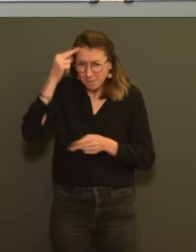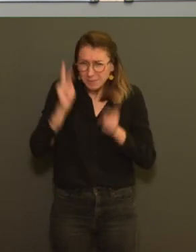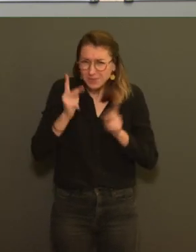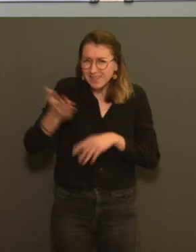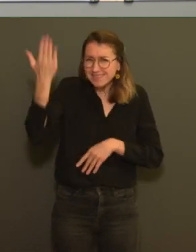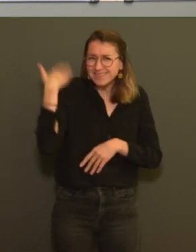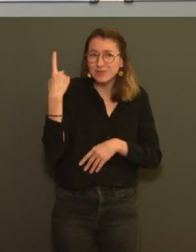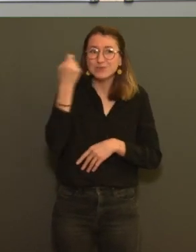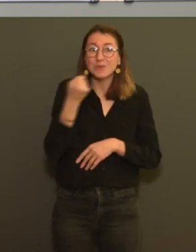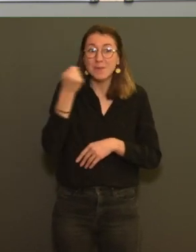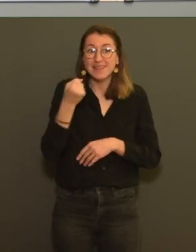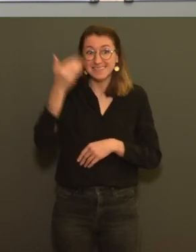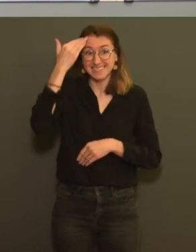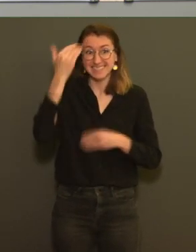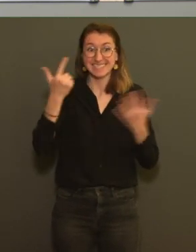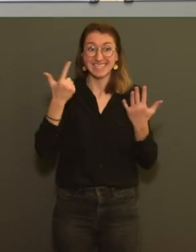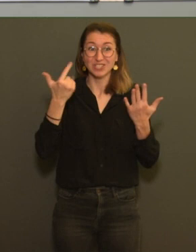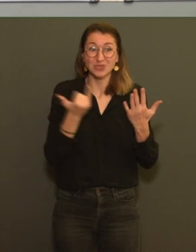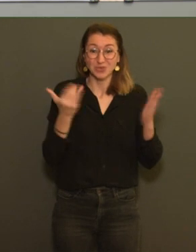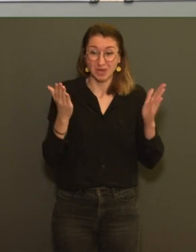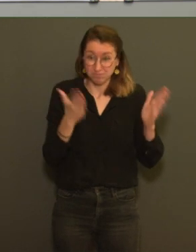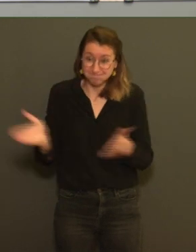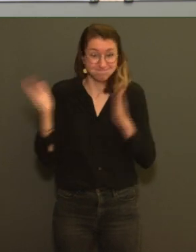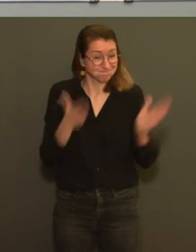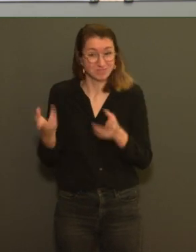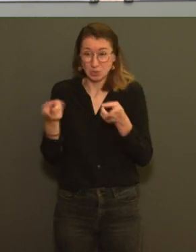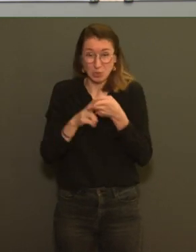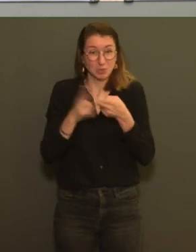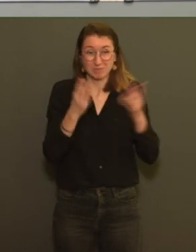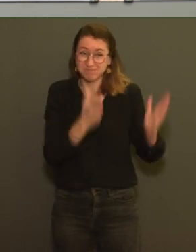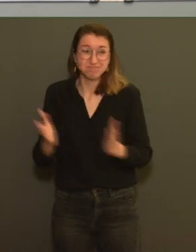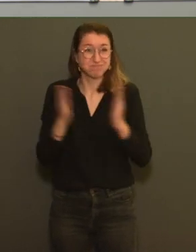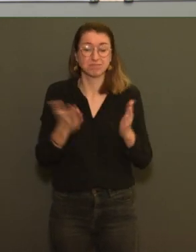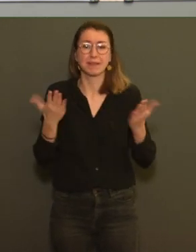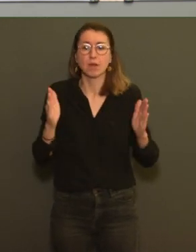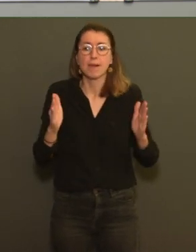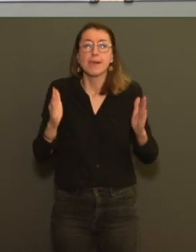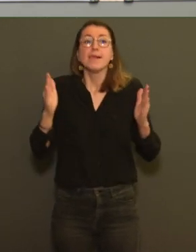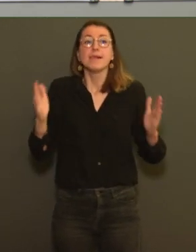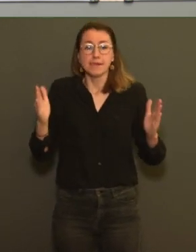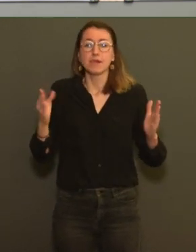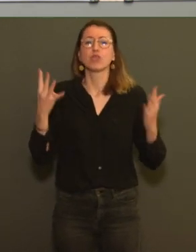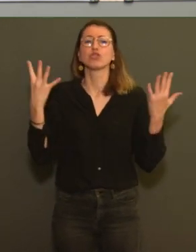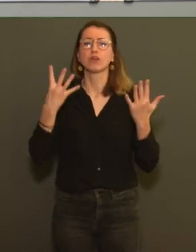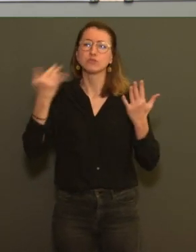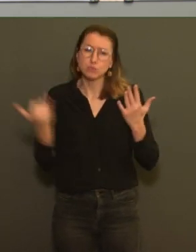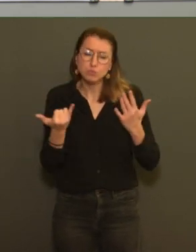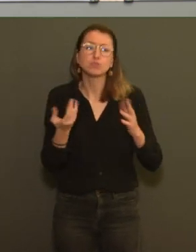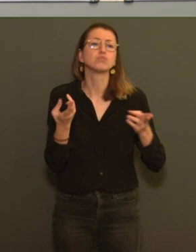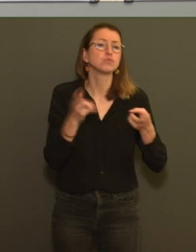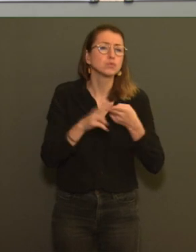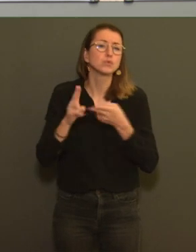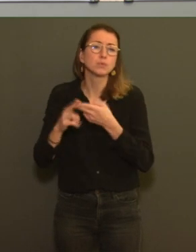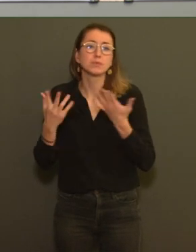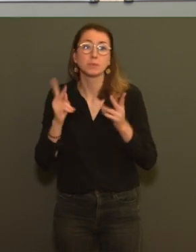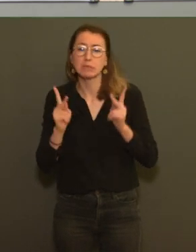chiffres doublaient tous les 7 jours. On pourrait donc dire que ces chiffres sont moins décourageants que ceux que nous vous annonçons jour